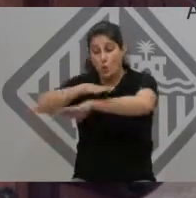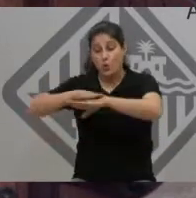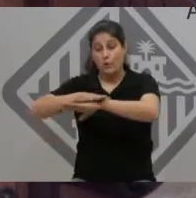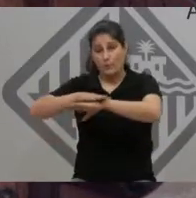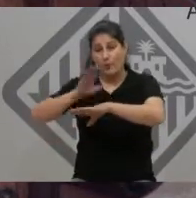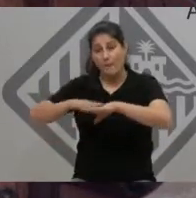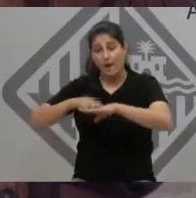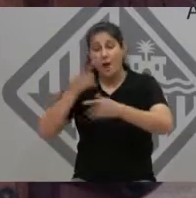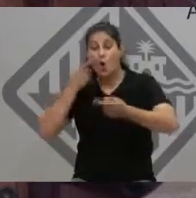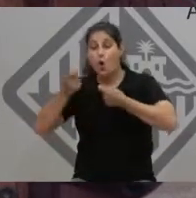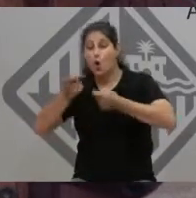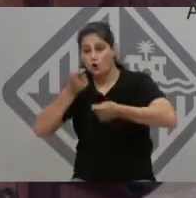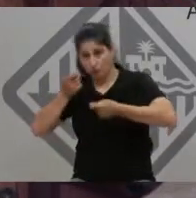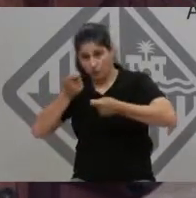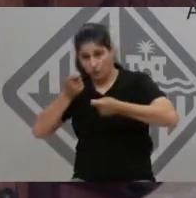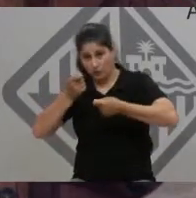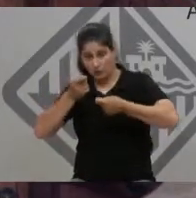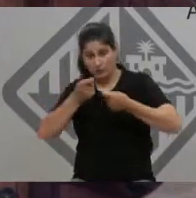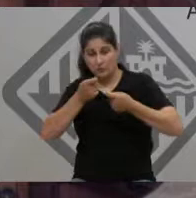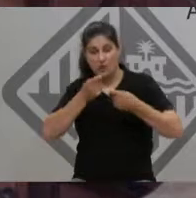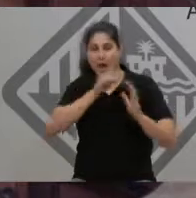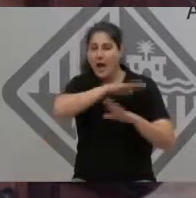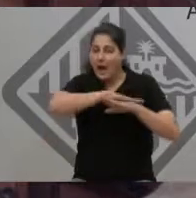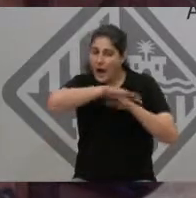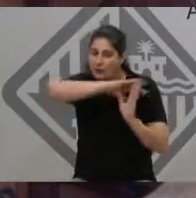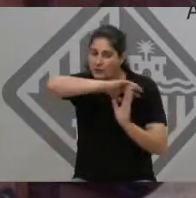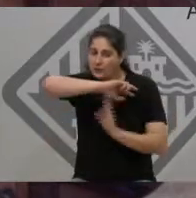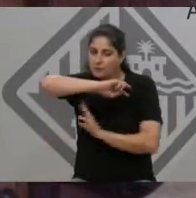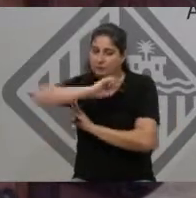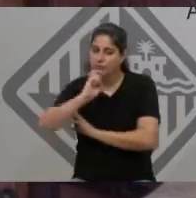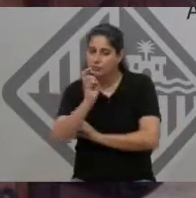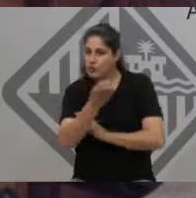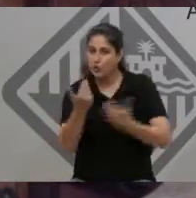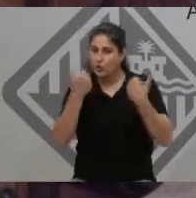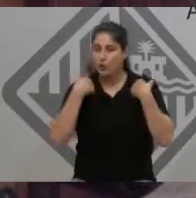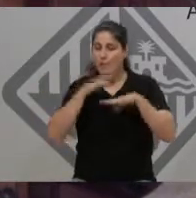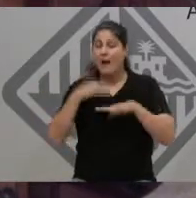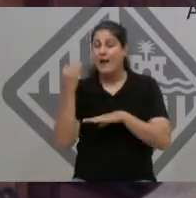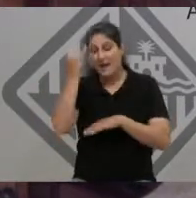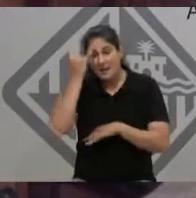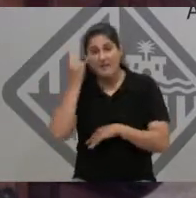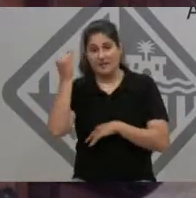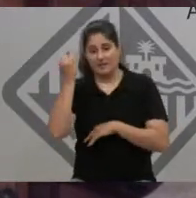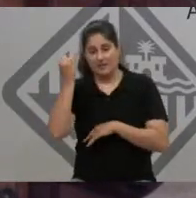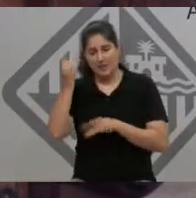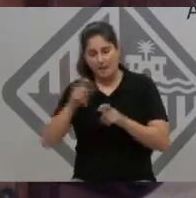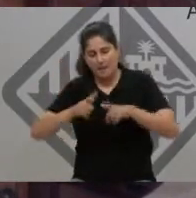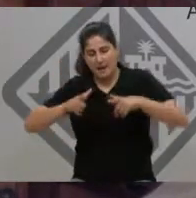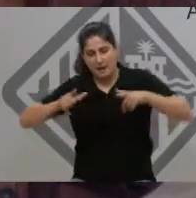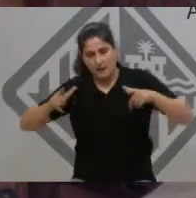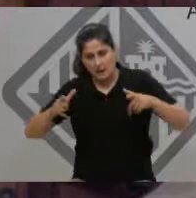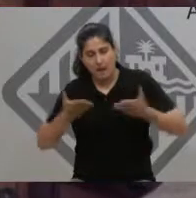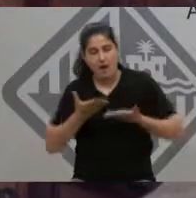a coordinadament amb les altres administracions competents a augmentar les iniciatives per ajudar i evitar